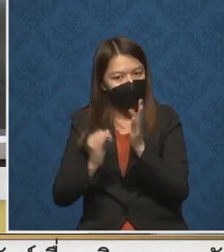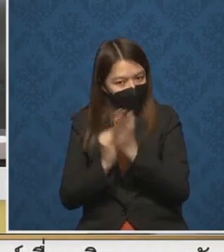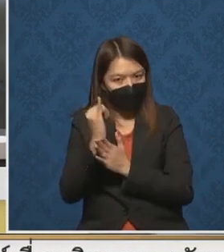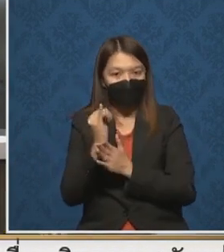ครับขอบคุณครับ